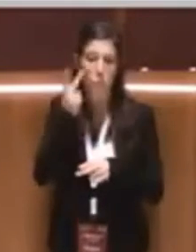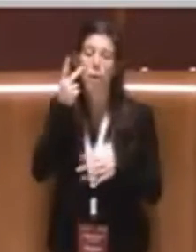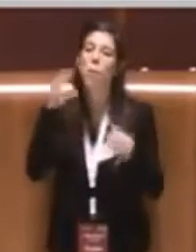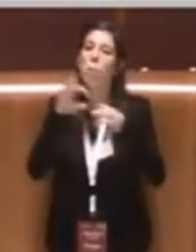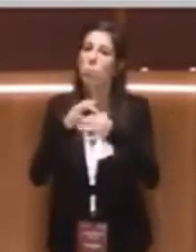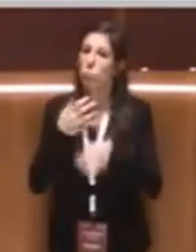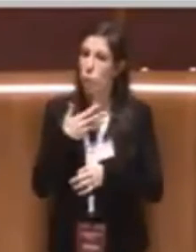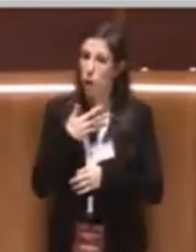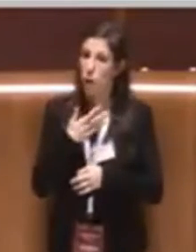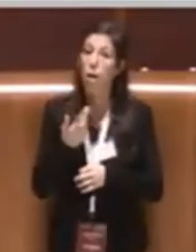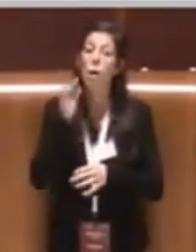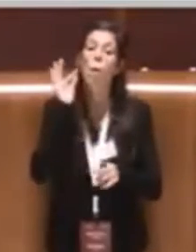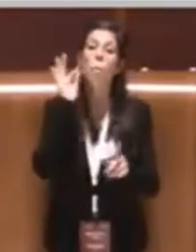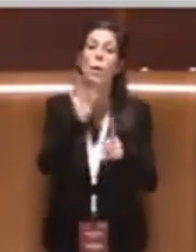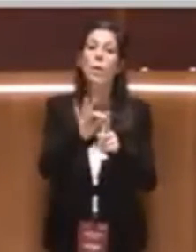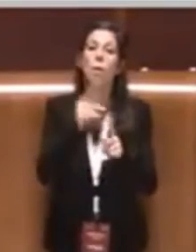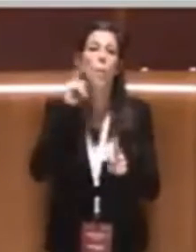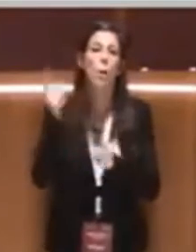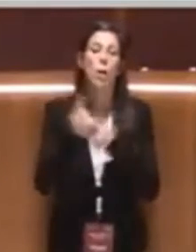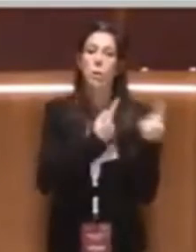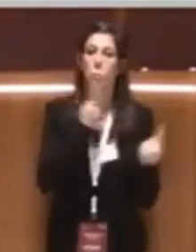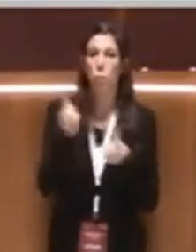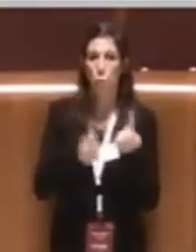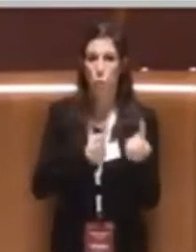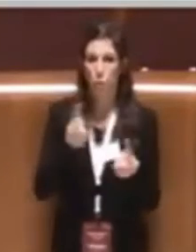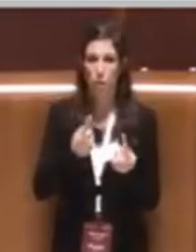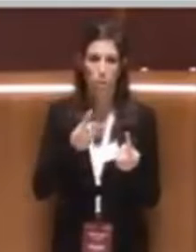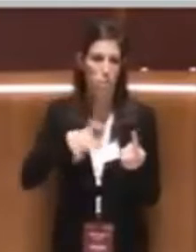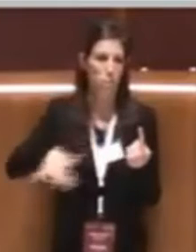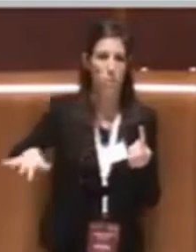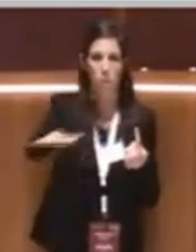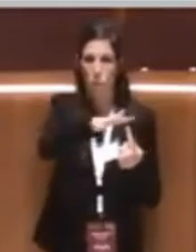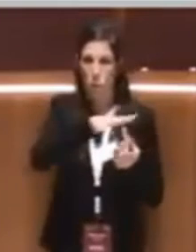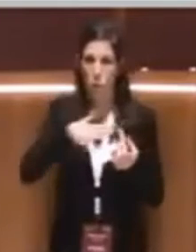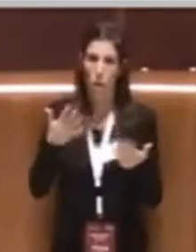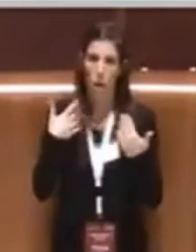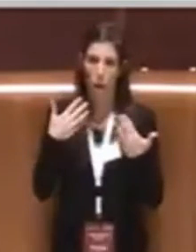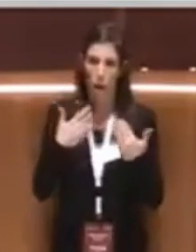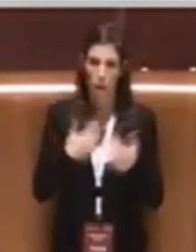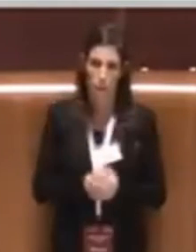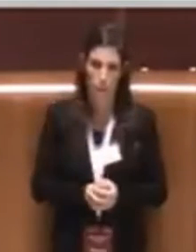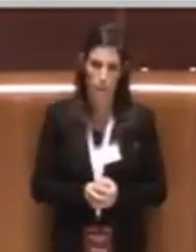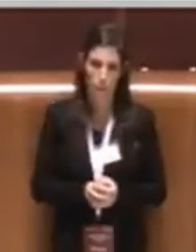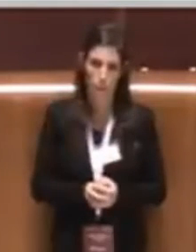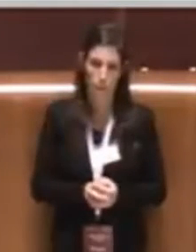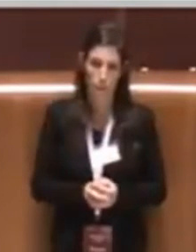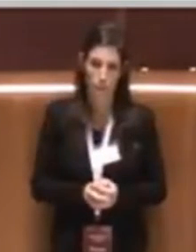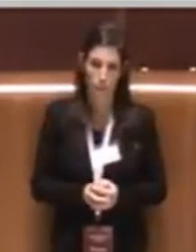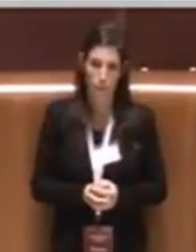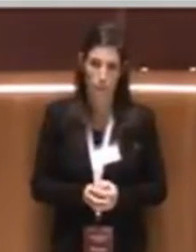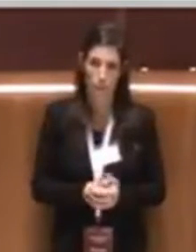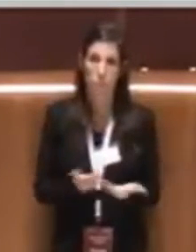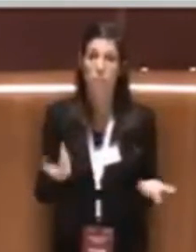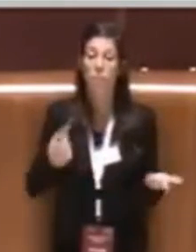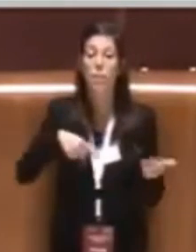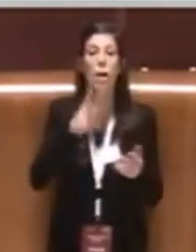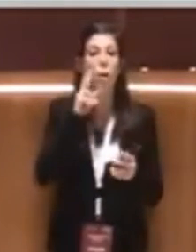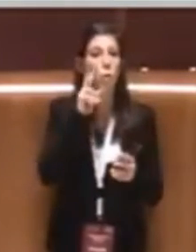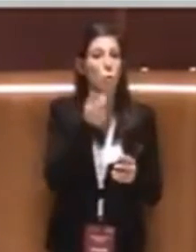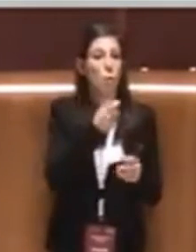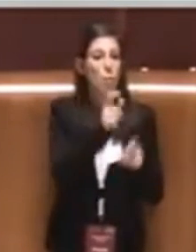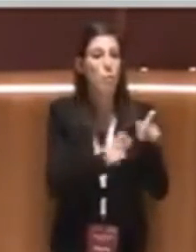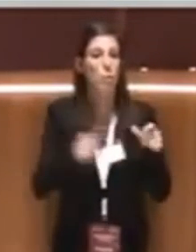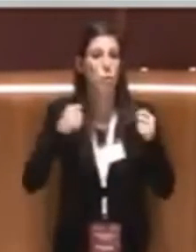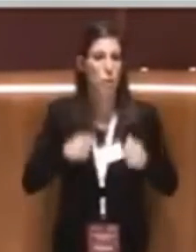di miglioramento anche della situazione odorigena in quel posto. Saranno individuati dei